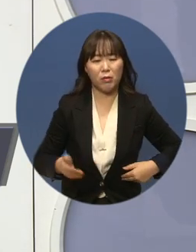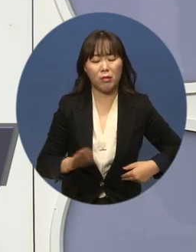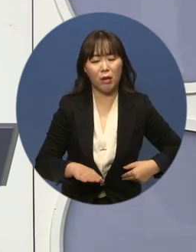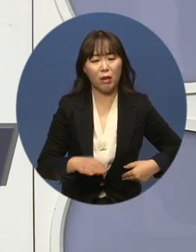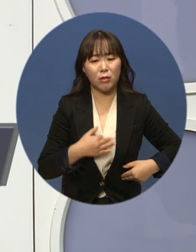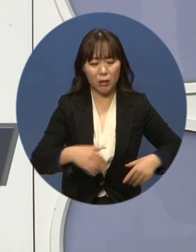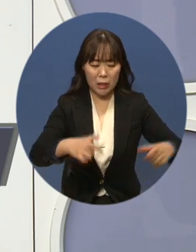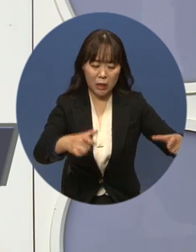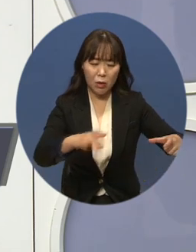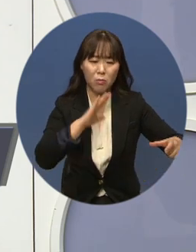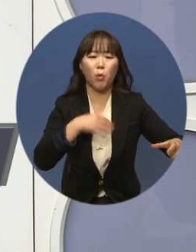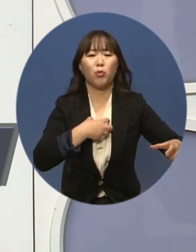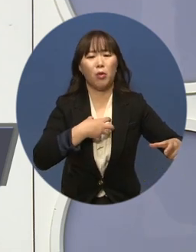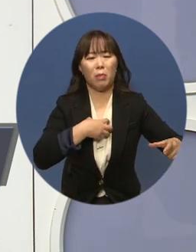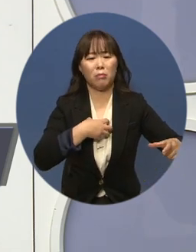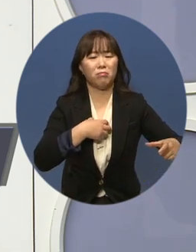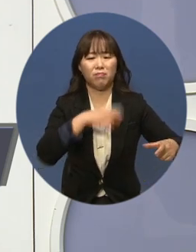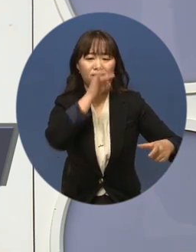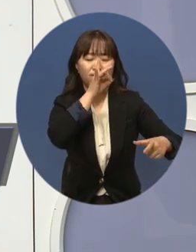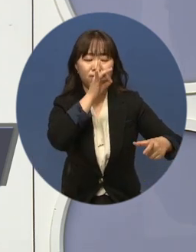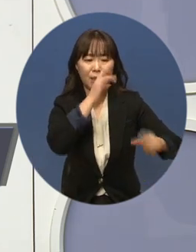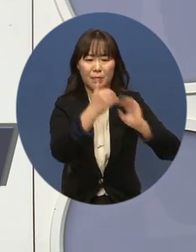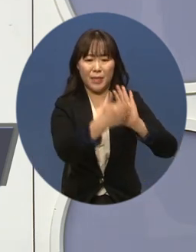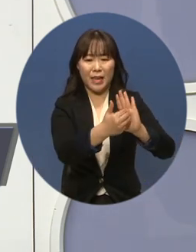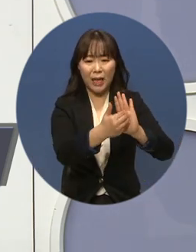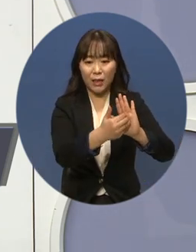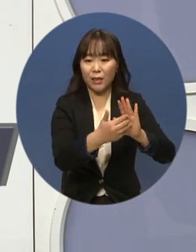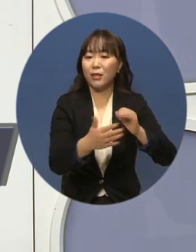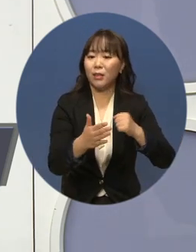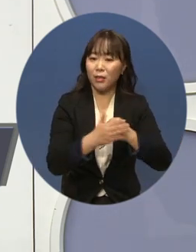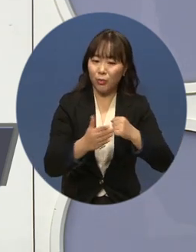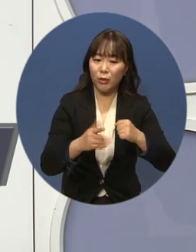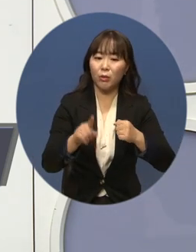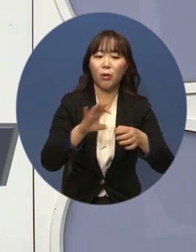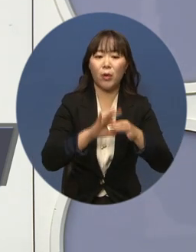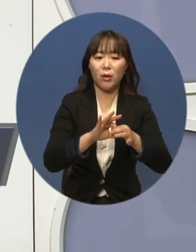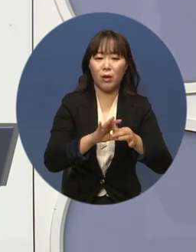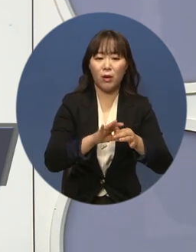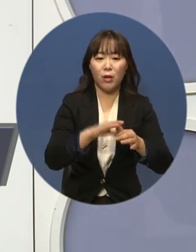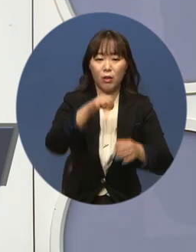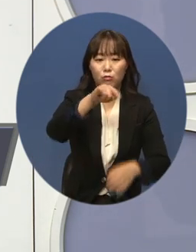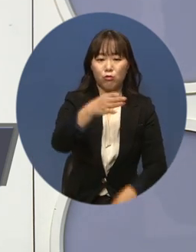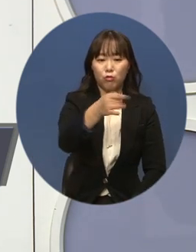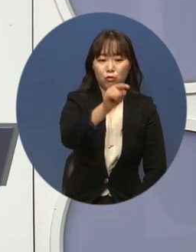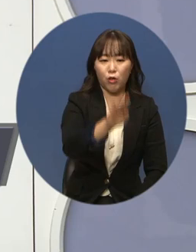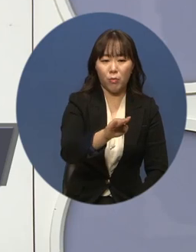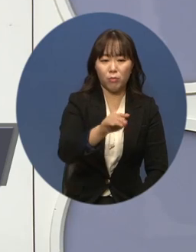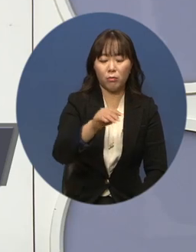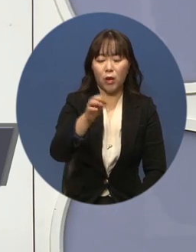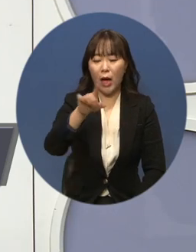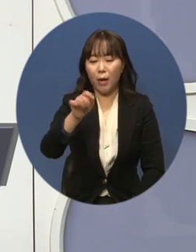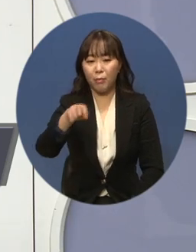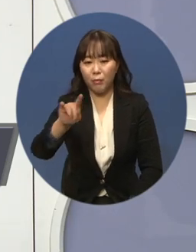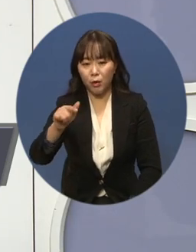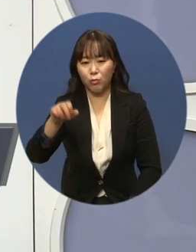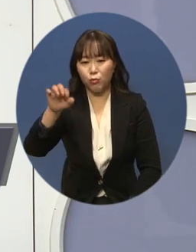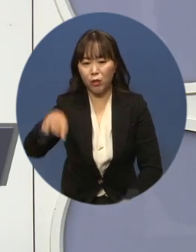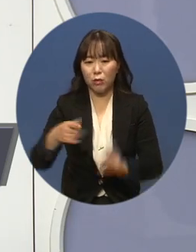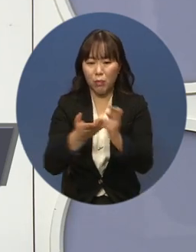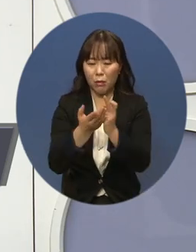자기 지역에 위험하다고 못 짓게 하는 거죠. 구럽도 안면도 위도 사건 크게 났고 최종적으로